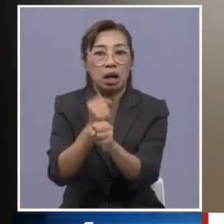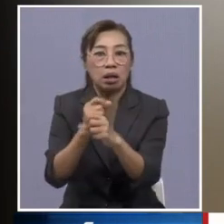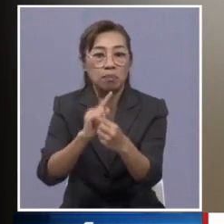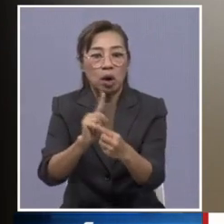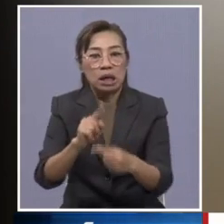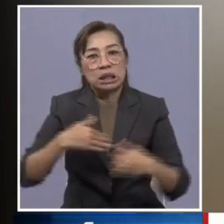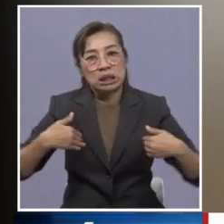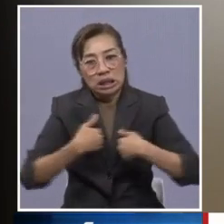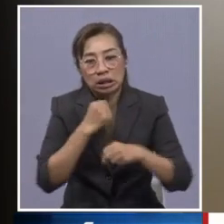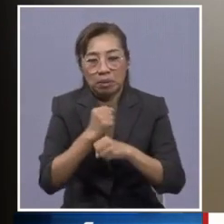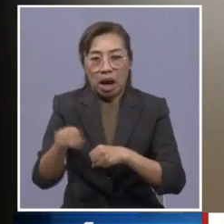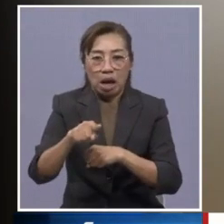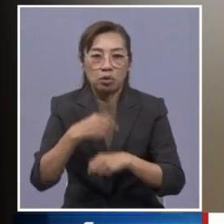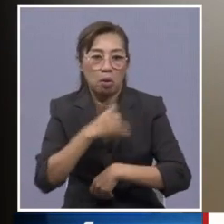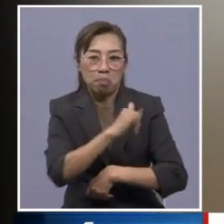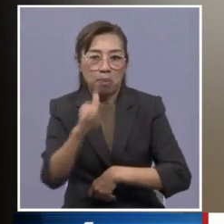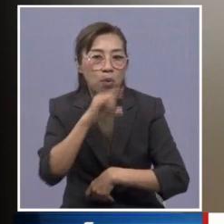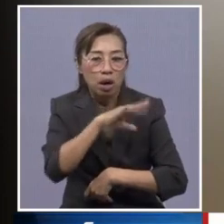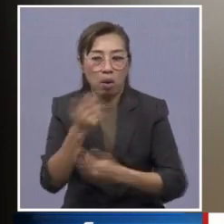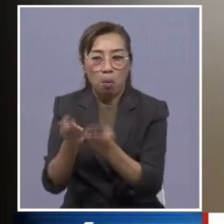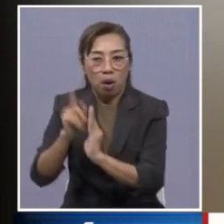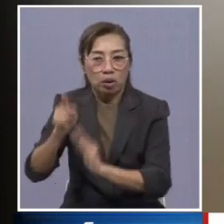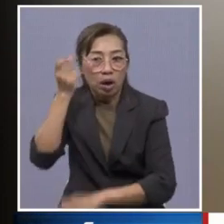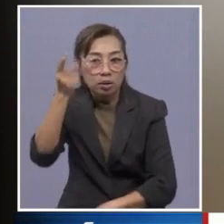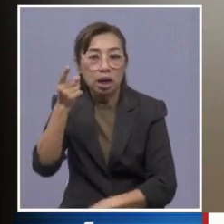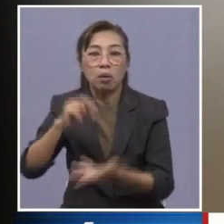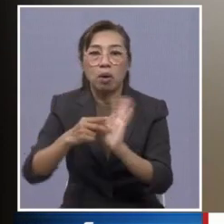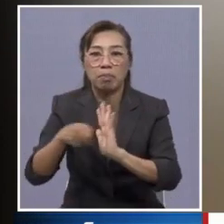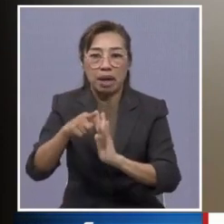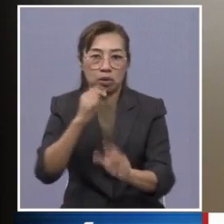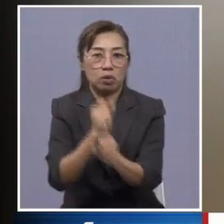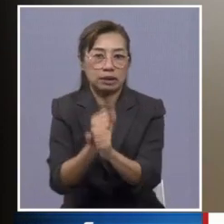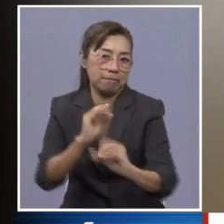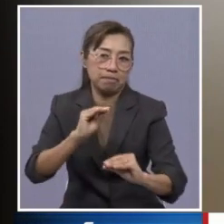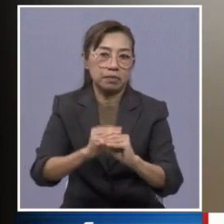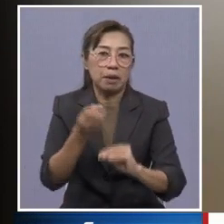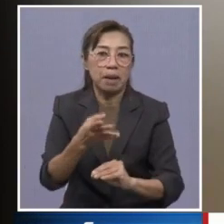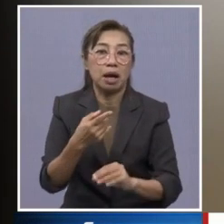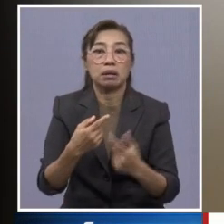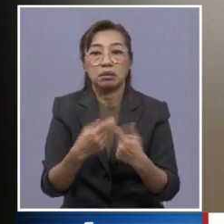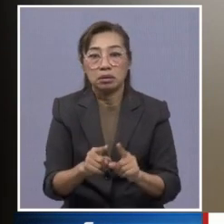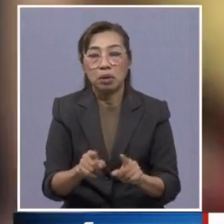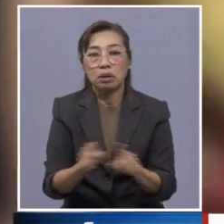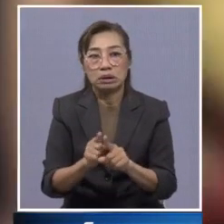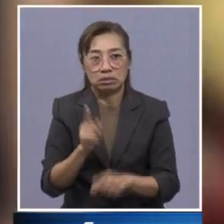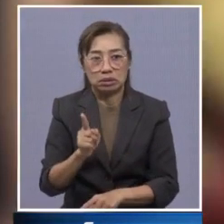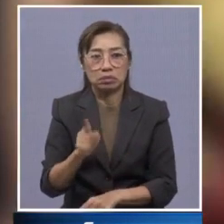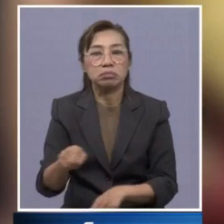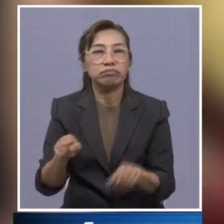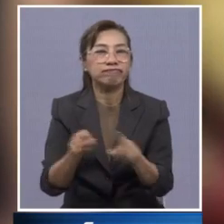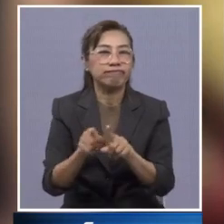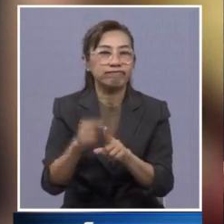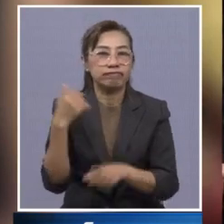ขยันถ้าครอบครัวไม่เข้าใจก็ลำบากเพราะฉะนั้นคราวหน้าจะต้องมีการลุยให้มากกว่านี้แต่ปฏิเสธไม่ได้จริงๆนะครับถึงแม้จะ